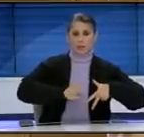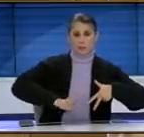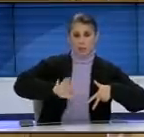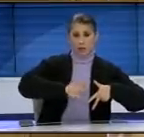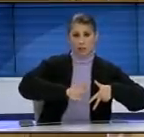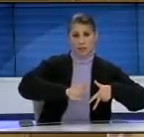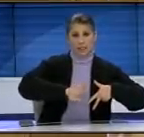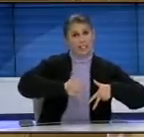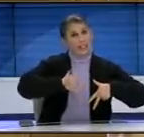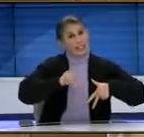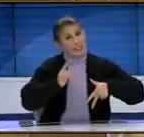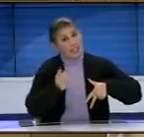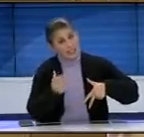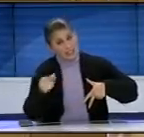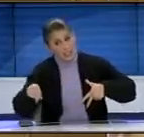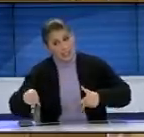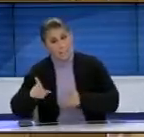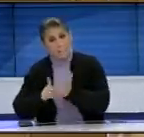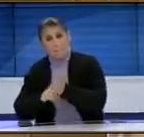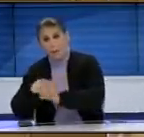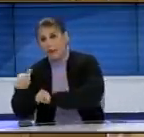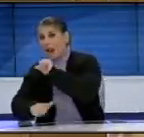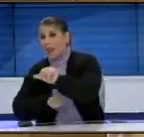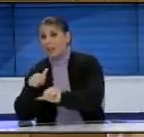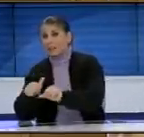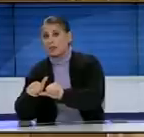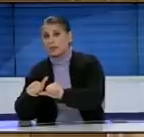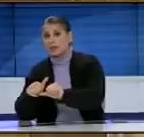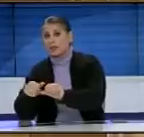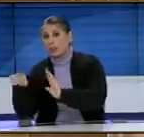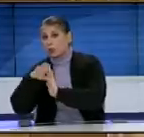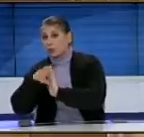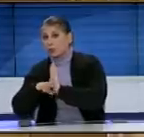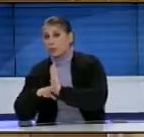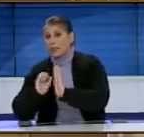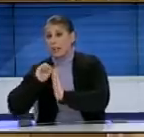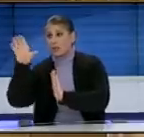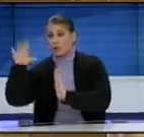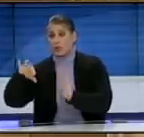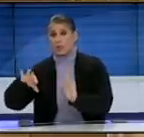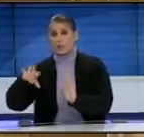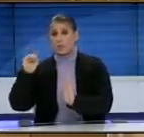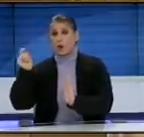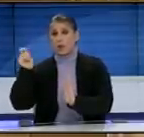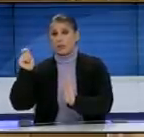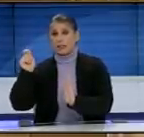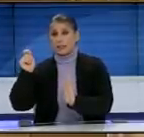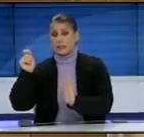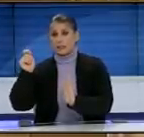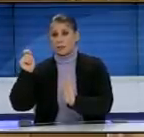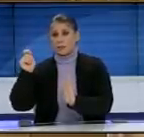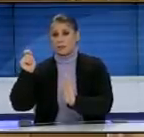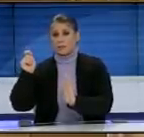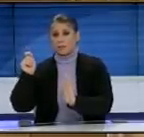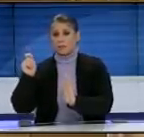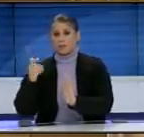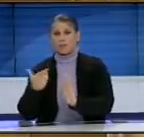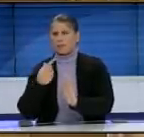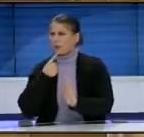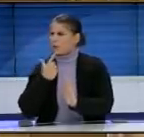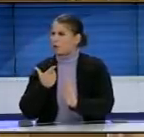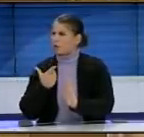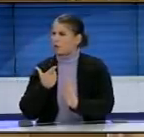περιοχής, ή πρέπει να αλλάξει το δόγμα της εξωτερικής της πολιτικής και να είναι, πώς